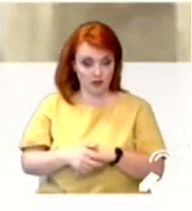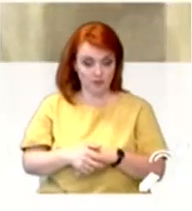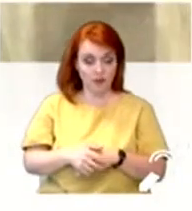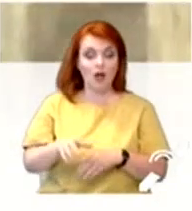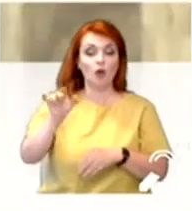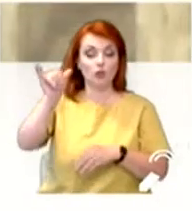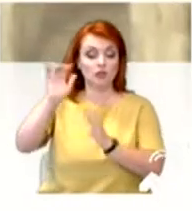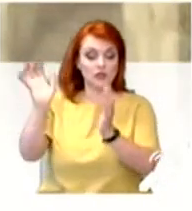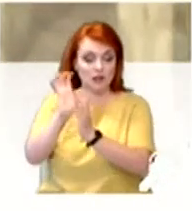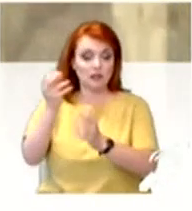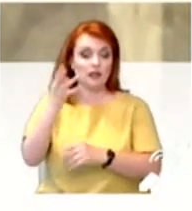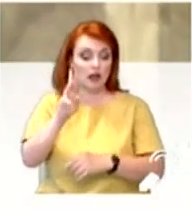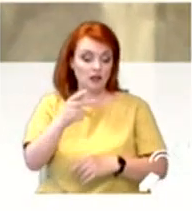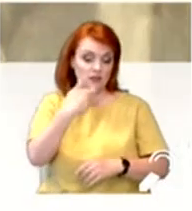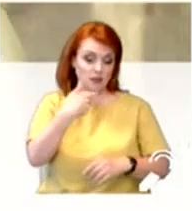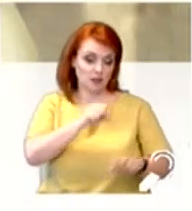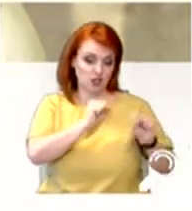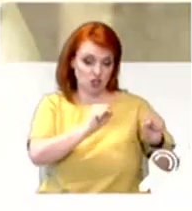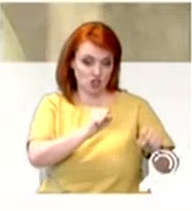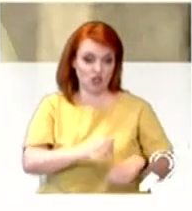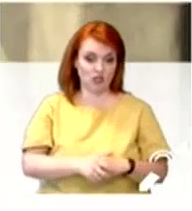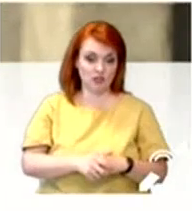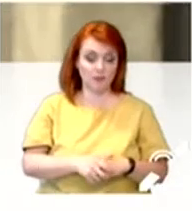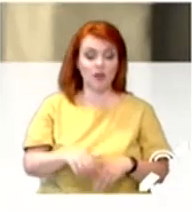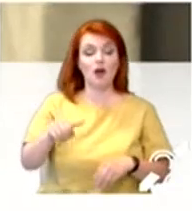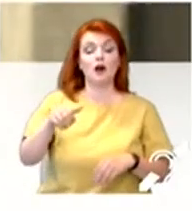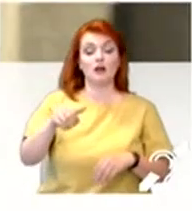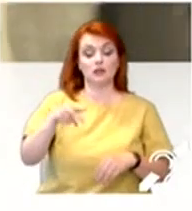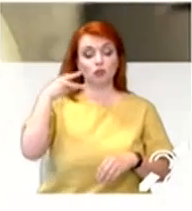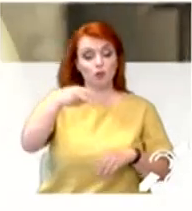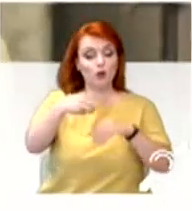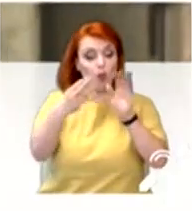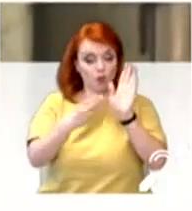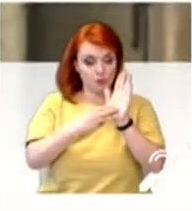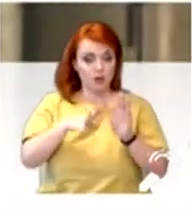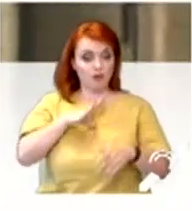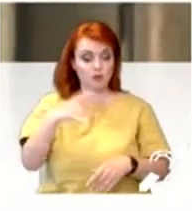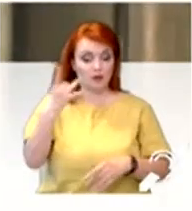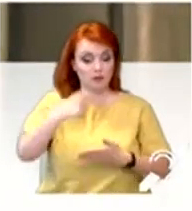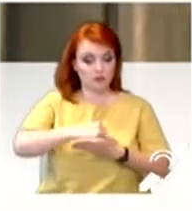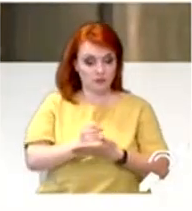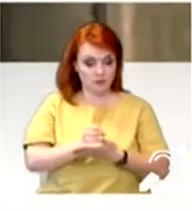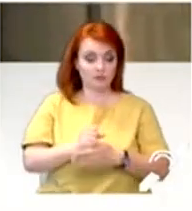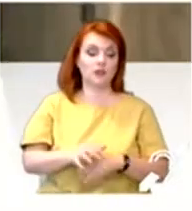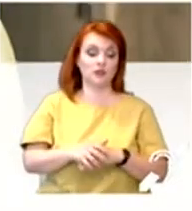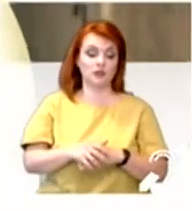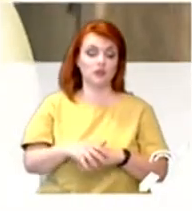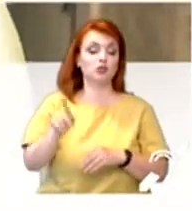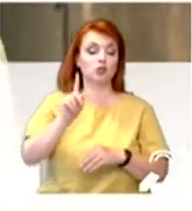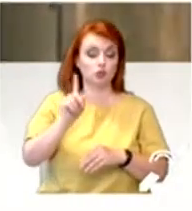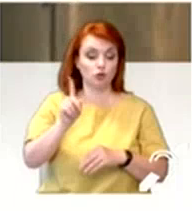trecut, Poliția Națională a instituit un mecanism de marcare a armelor, datorită căruia se duce o evidență mai